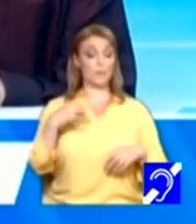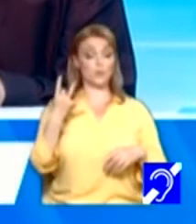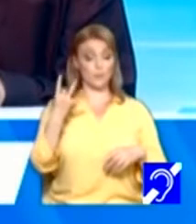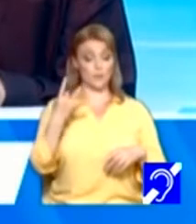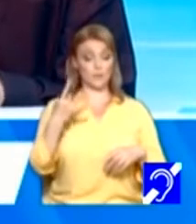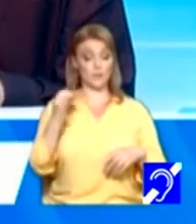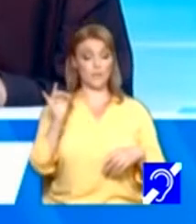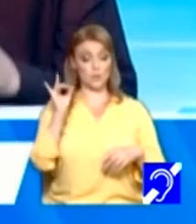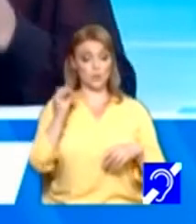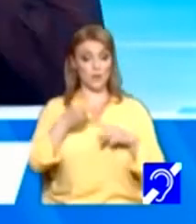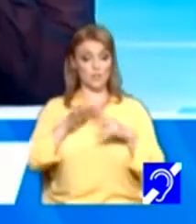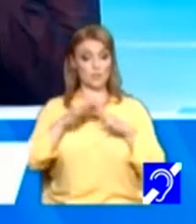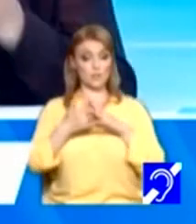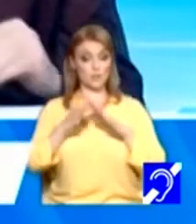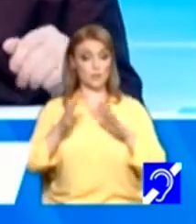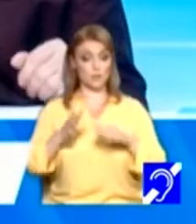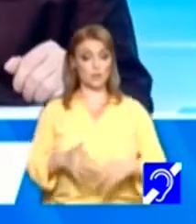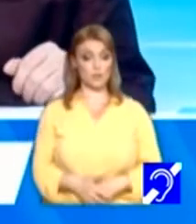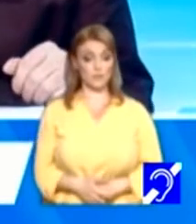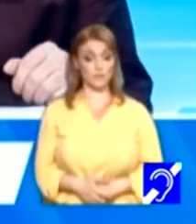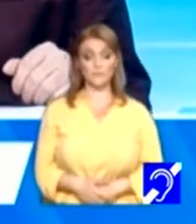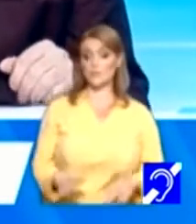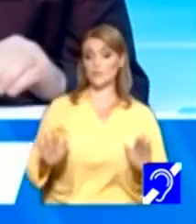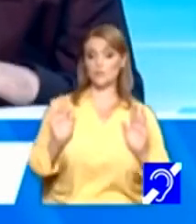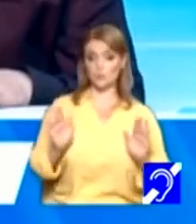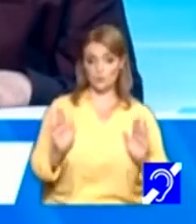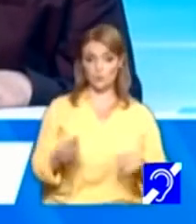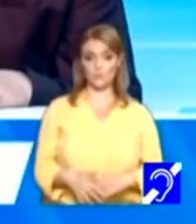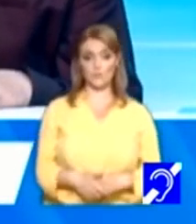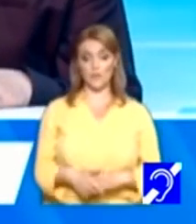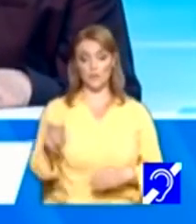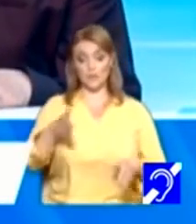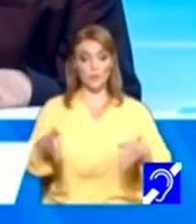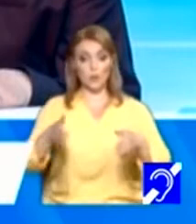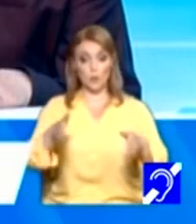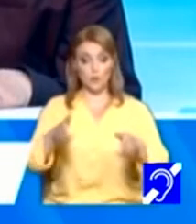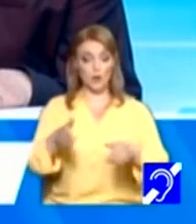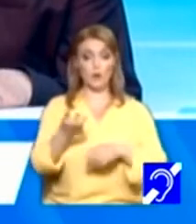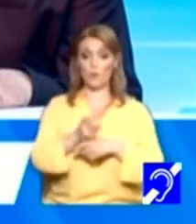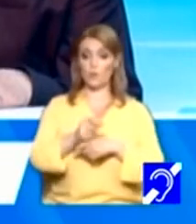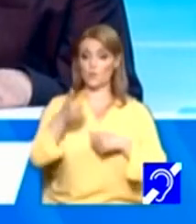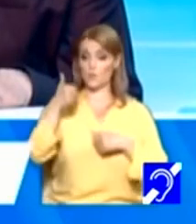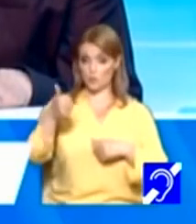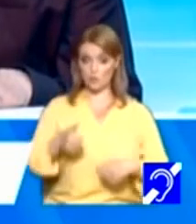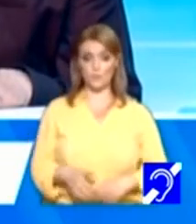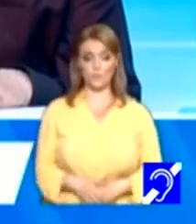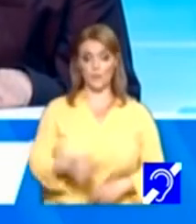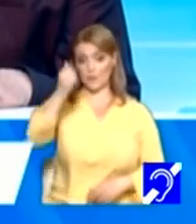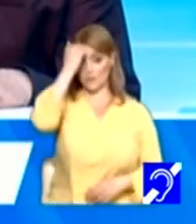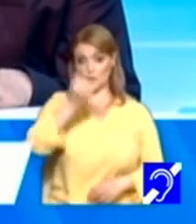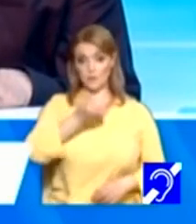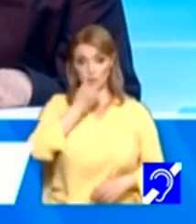acestei localități și nu numai, este un tronson de drum mult mai important decât conexiunea cu Jora, care, iată,